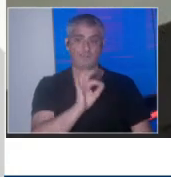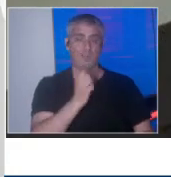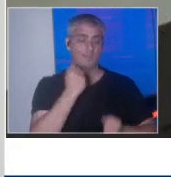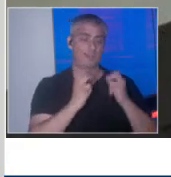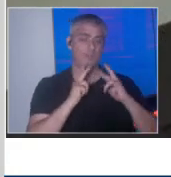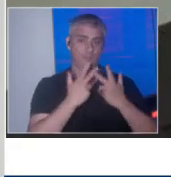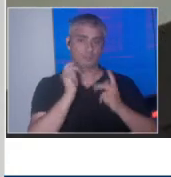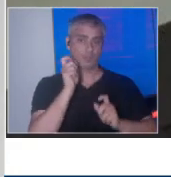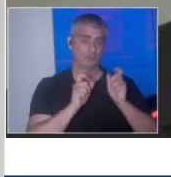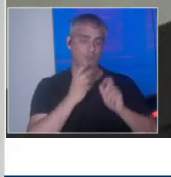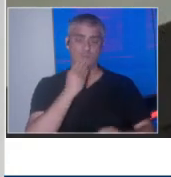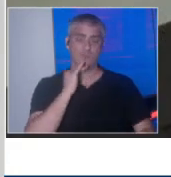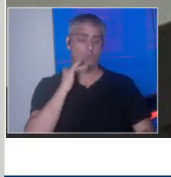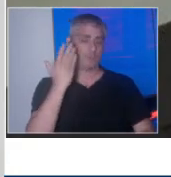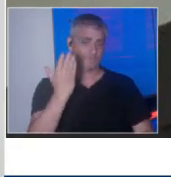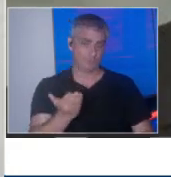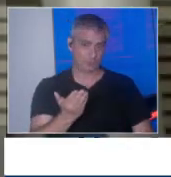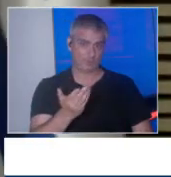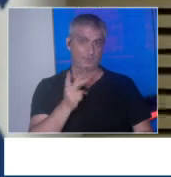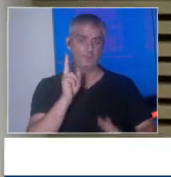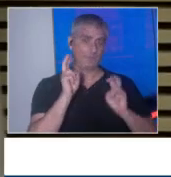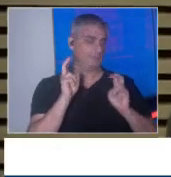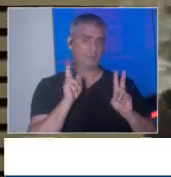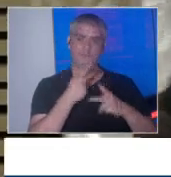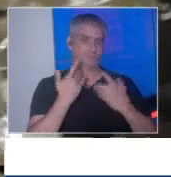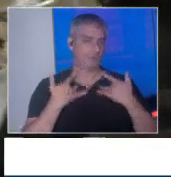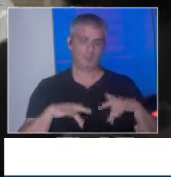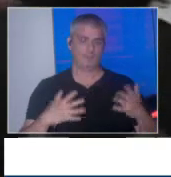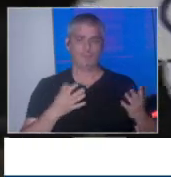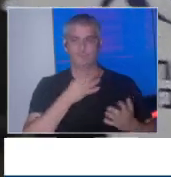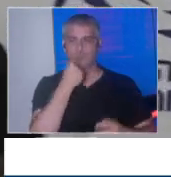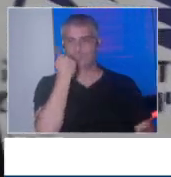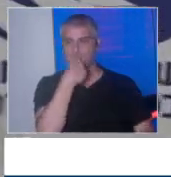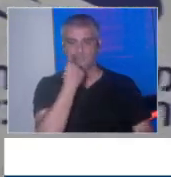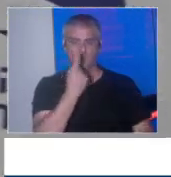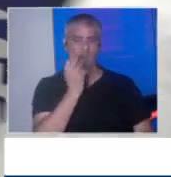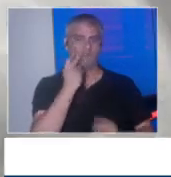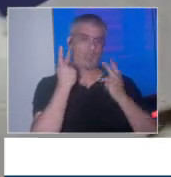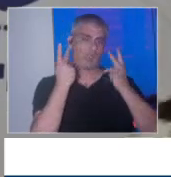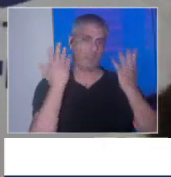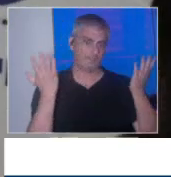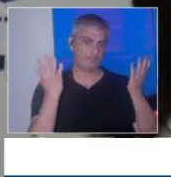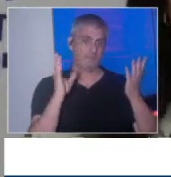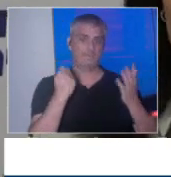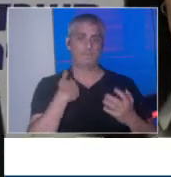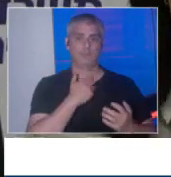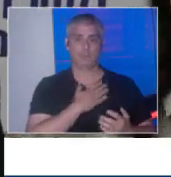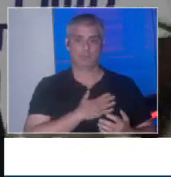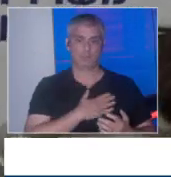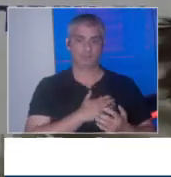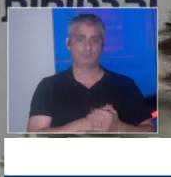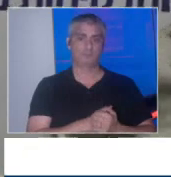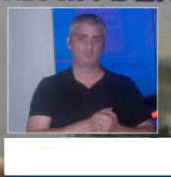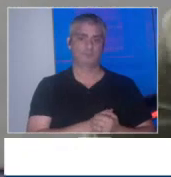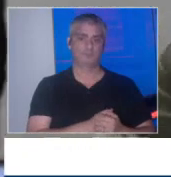בתחבורה ציבורית של תושבי יהודה ושומרון בהגדרה. אי אפשר להתחמק משאלת הזהות ושאלת הערכים. ואם אנחנו מדברים על